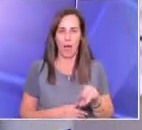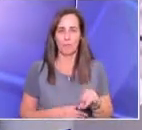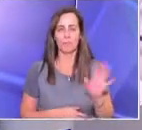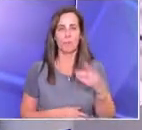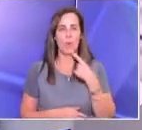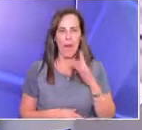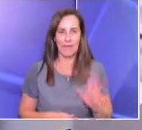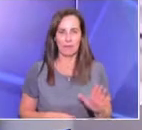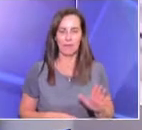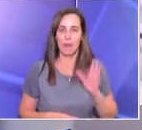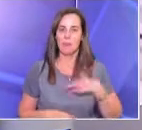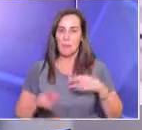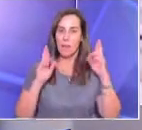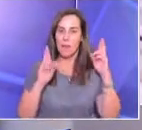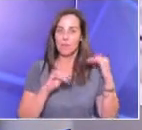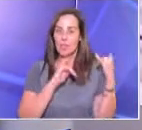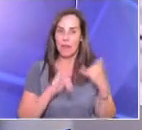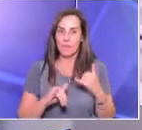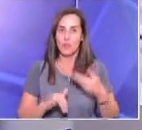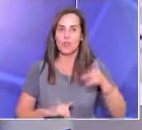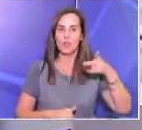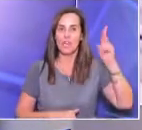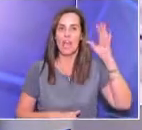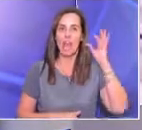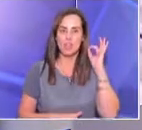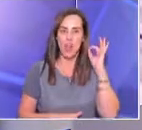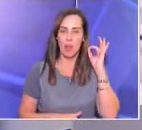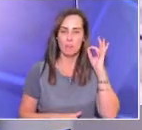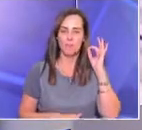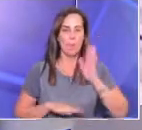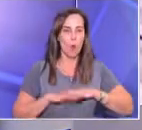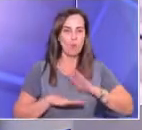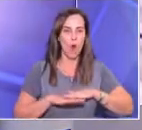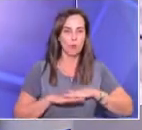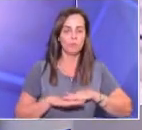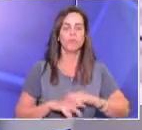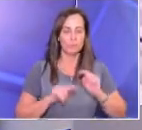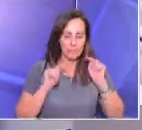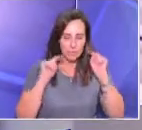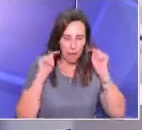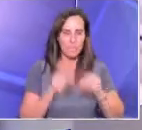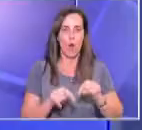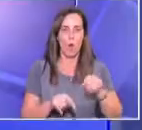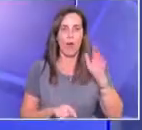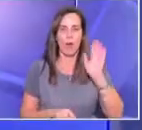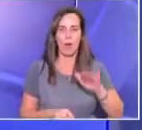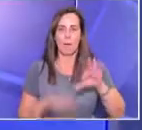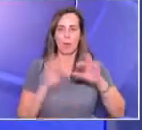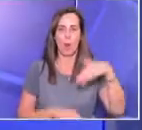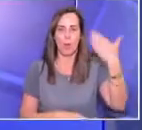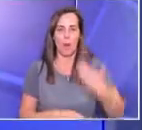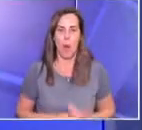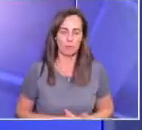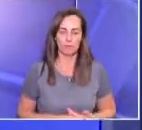בוא נגיד ככה, אני מקווה שזה יביא לכך שיותר ויותר נשים מוכשרות יקפצו למים האלה גם במערכות הבאות,